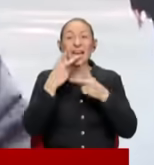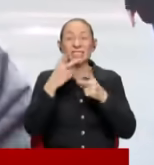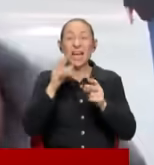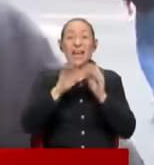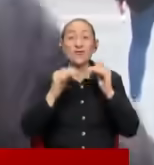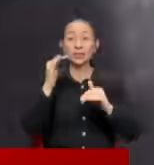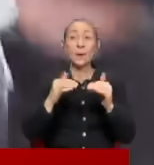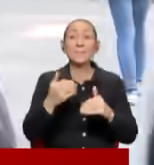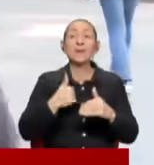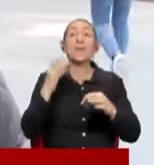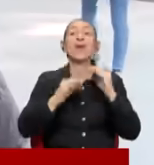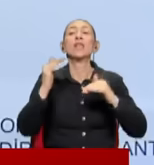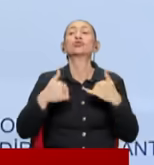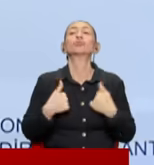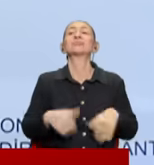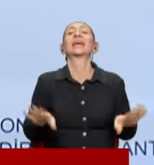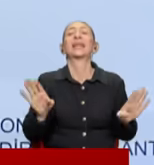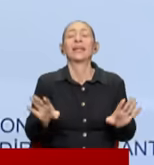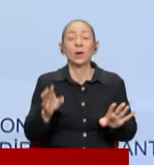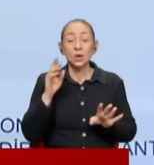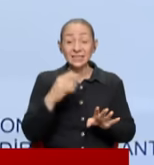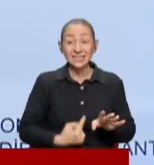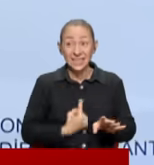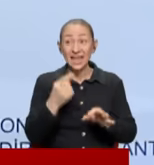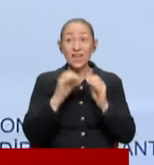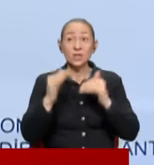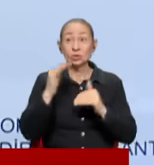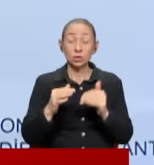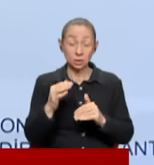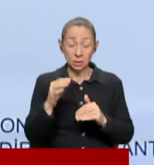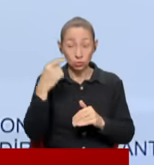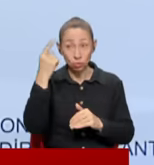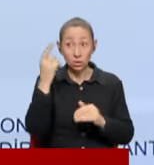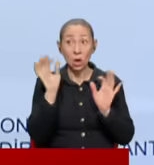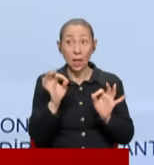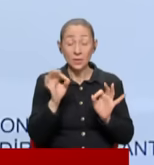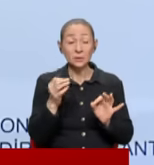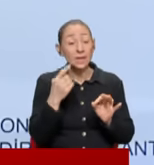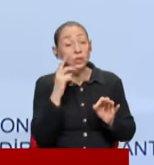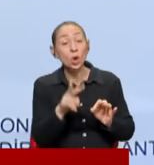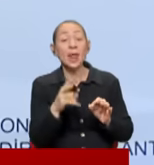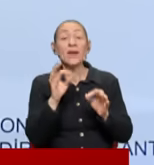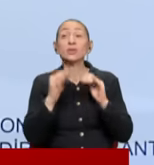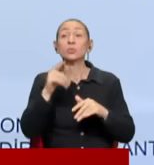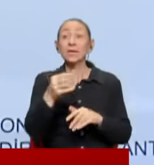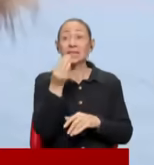açıkladığı enflasyon benim enflasyonum değil. Hissedilen enflasyon algısı da tabii ki önemli. Sadece ölçülen enflasyon değil. Burada da gıda öne çıkıyor. Ne